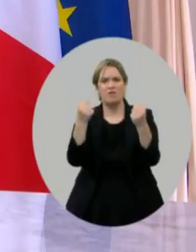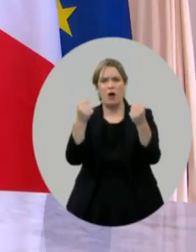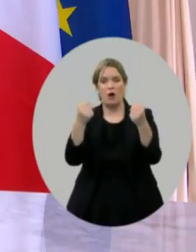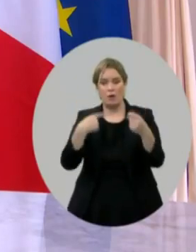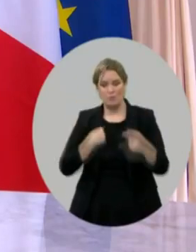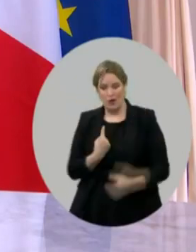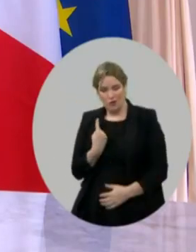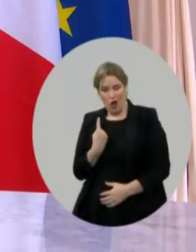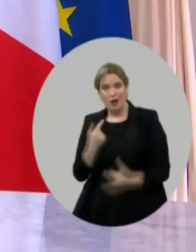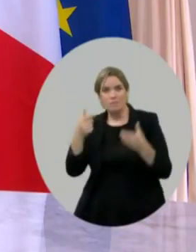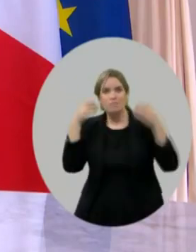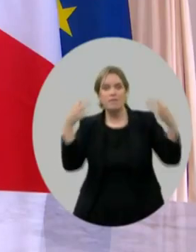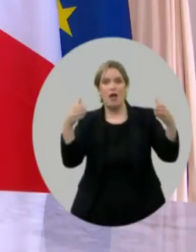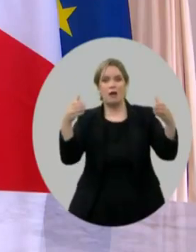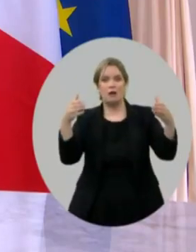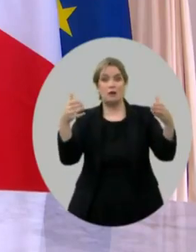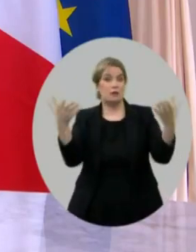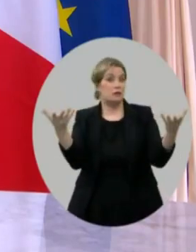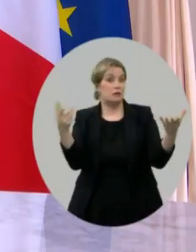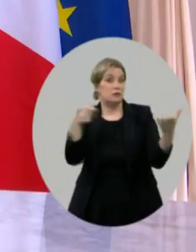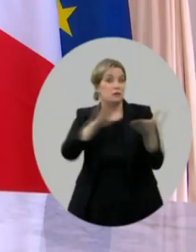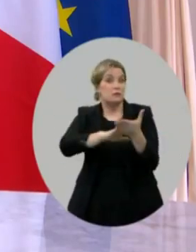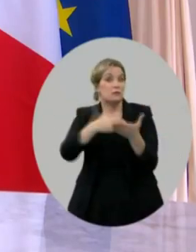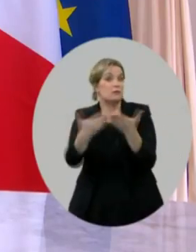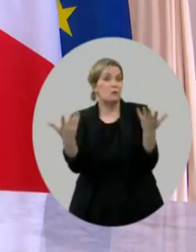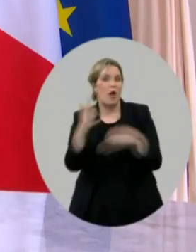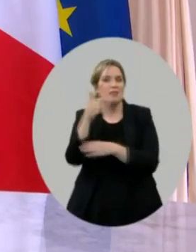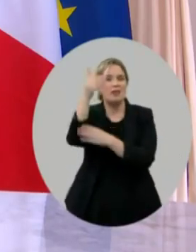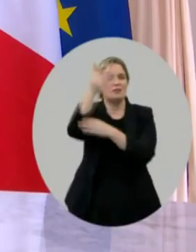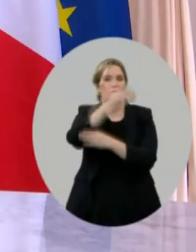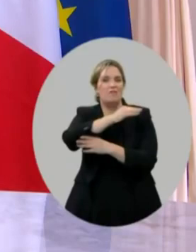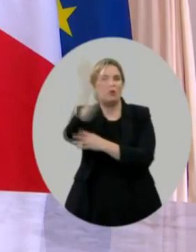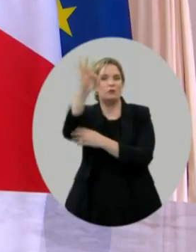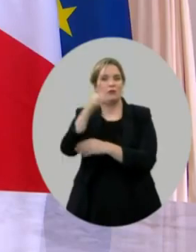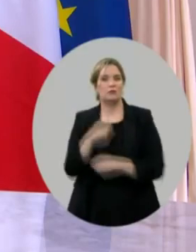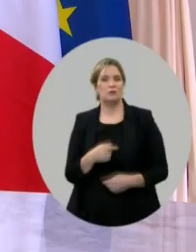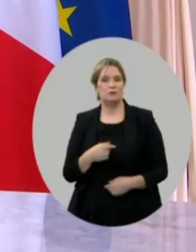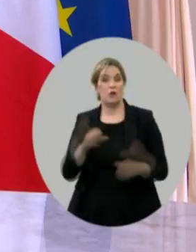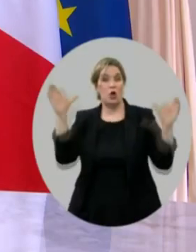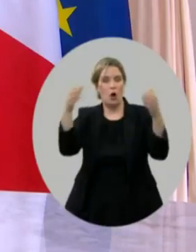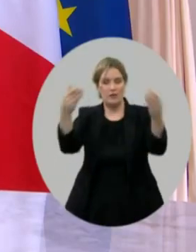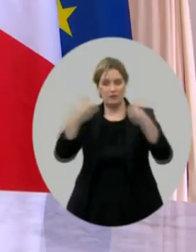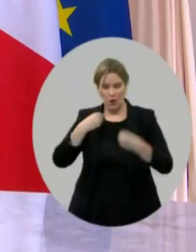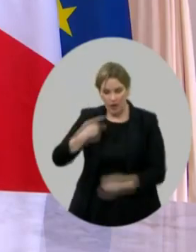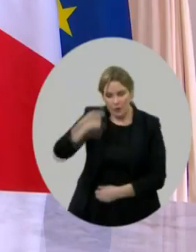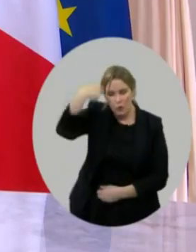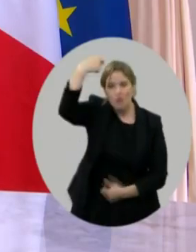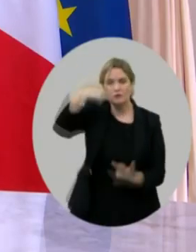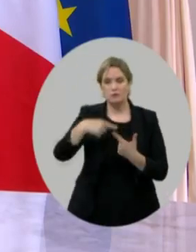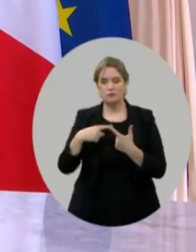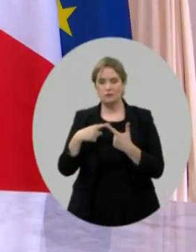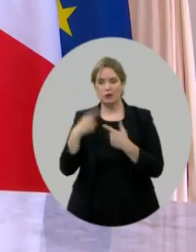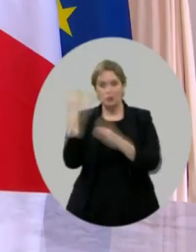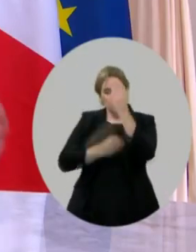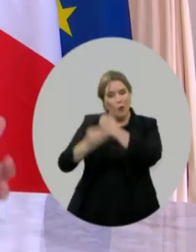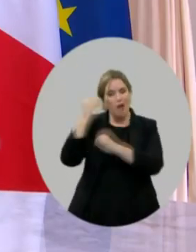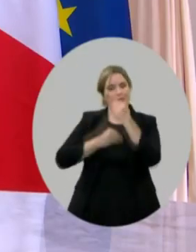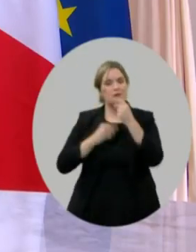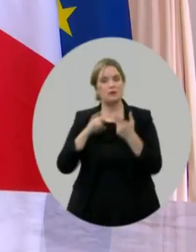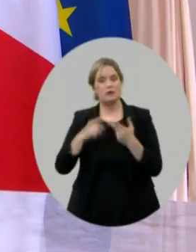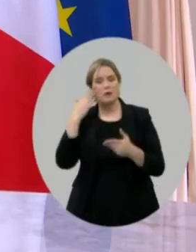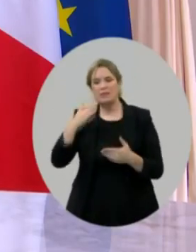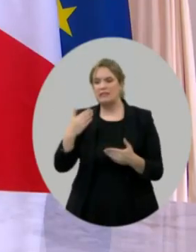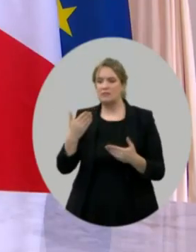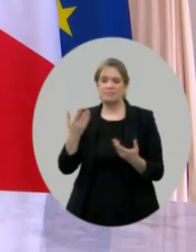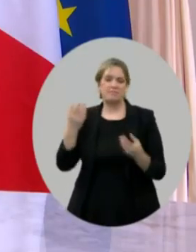que vous, la nation française. C'est ce collectif qui vous a éduqué, qui vous soigne, qui, quand vous